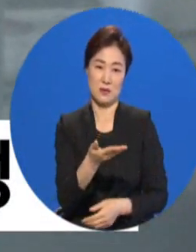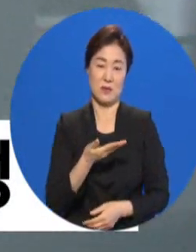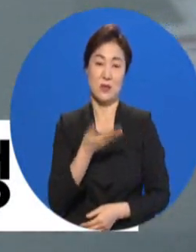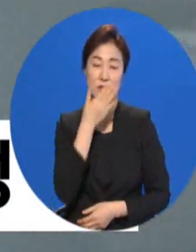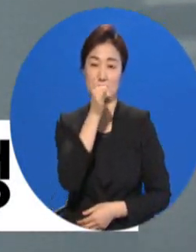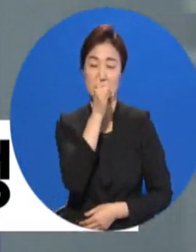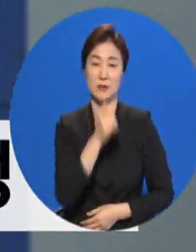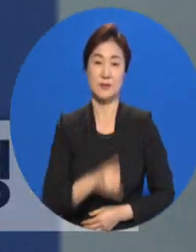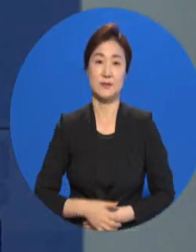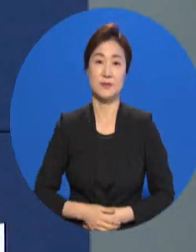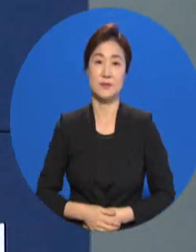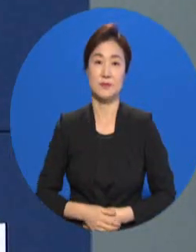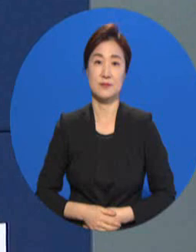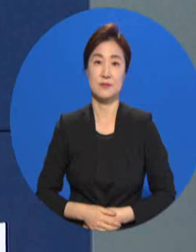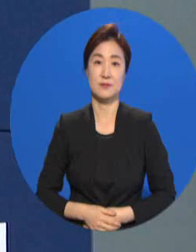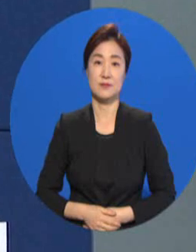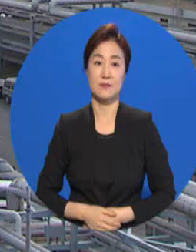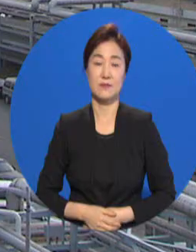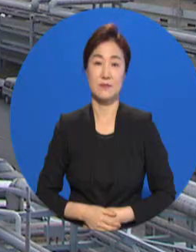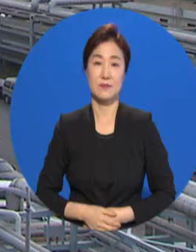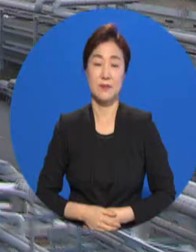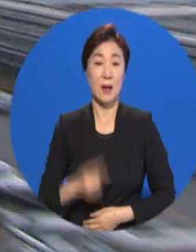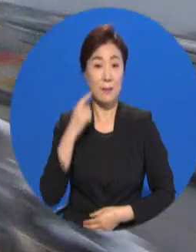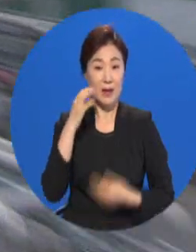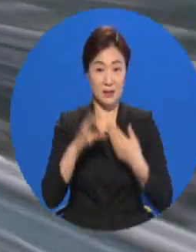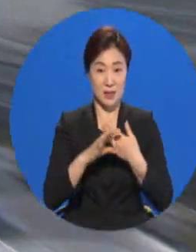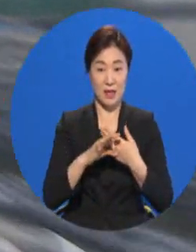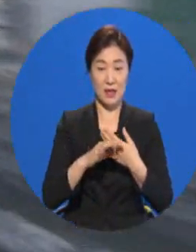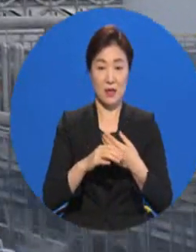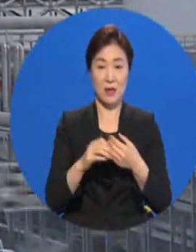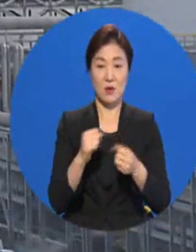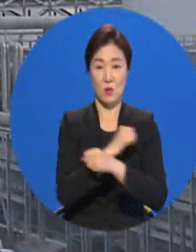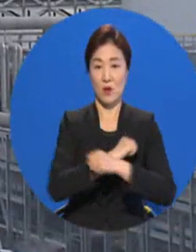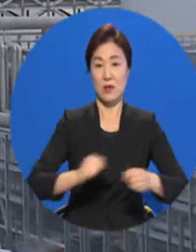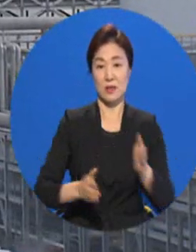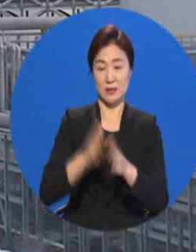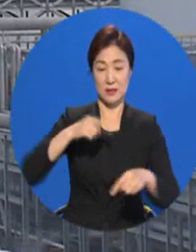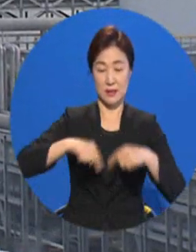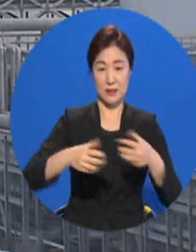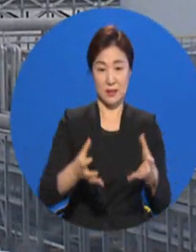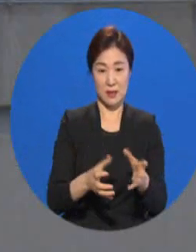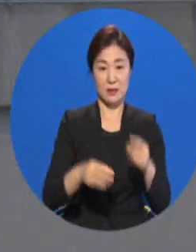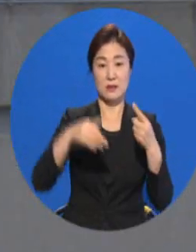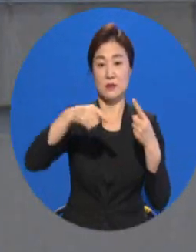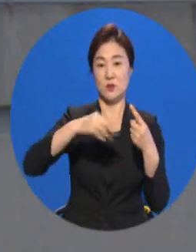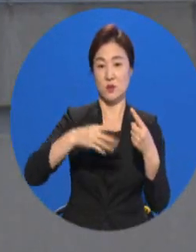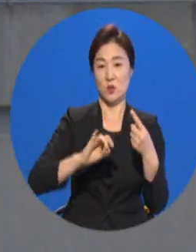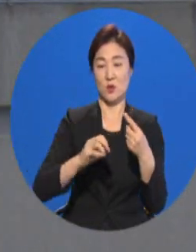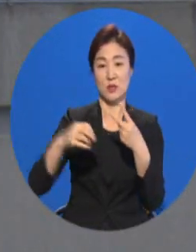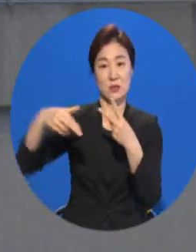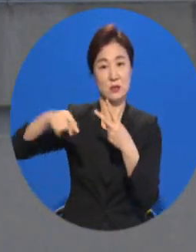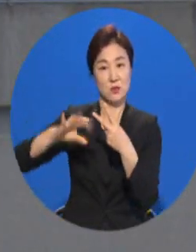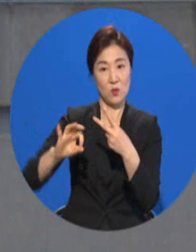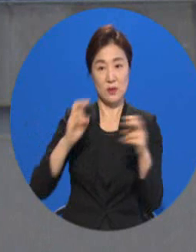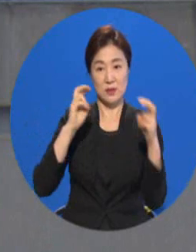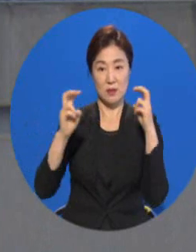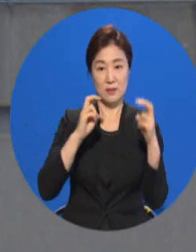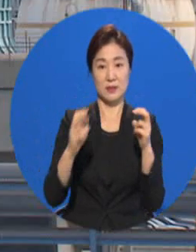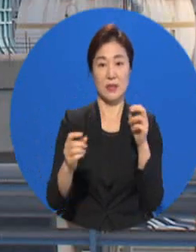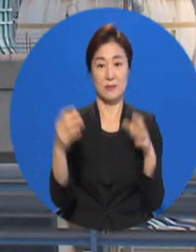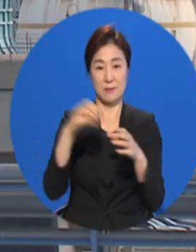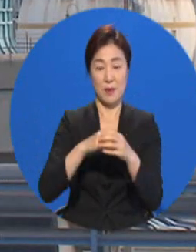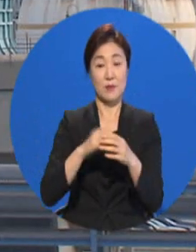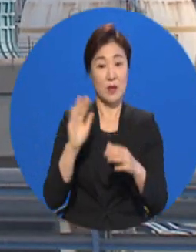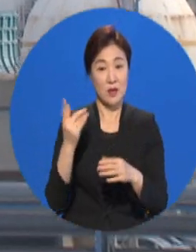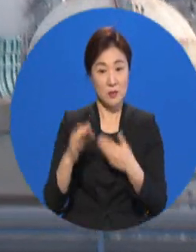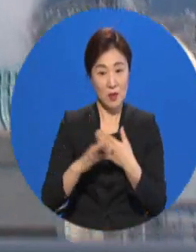적용할 예정인 것으로 알려졌습니다. 만약 광역지자체가 관리하는 1종과 2종 사업장이 대상이 될 경우 전남